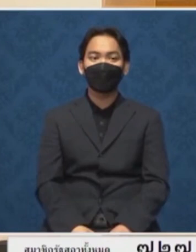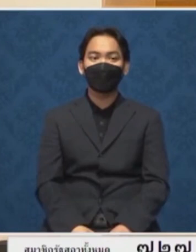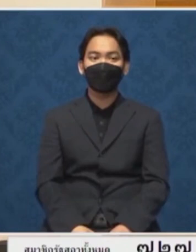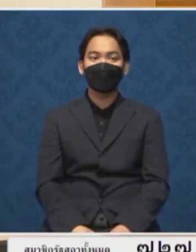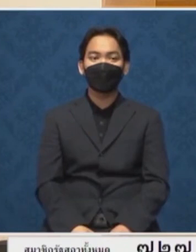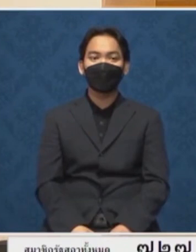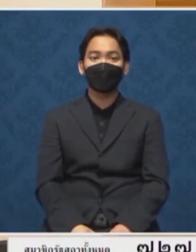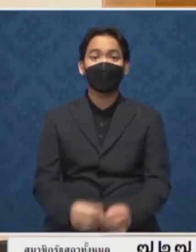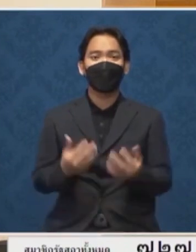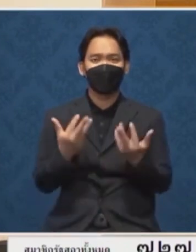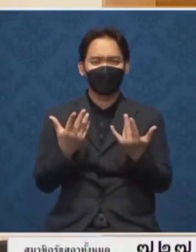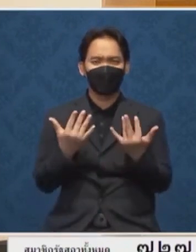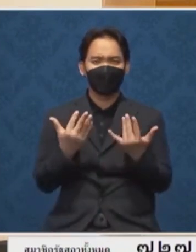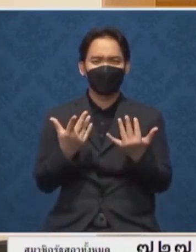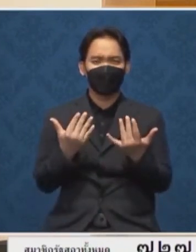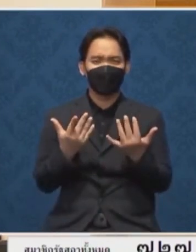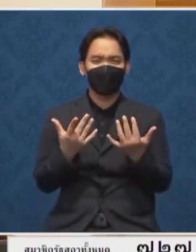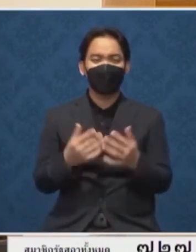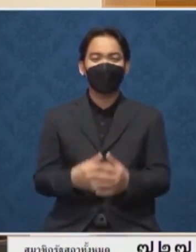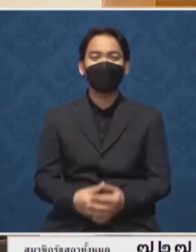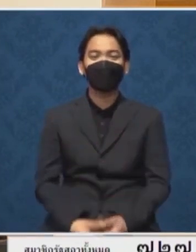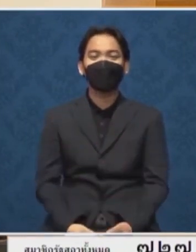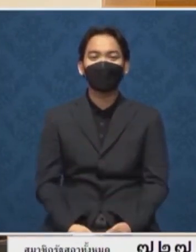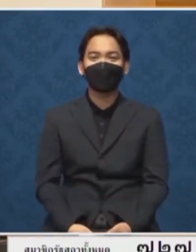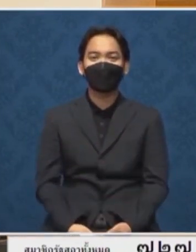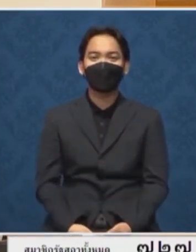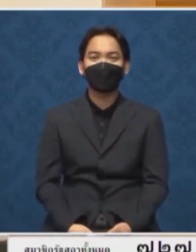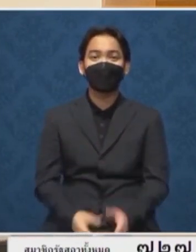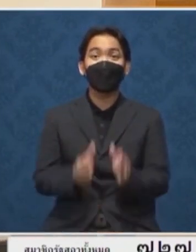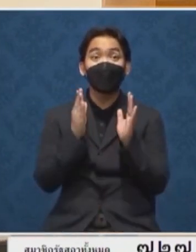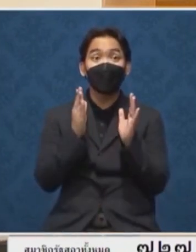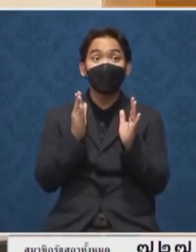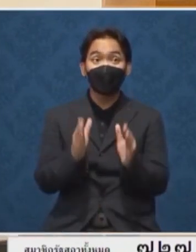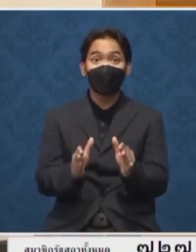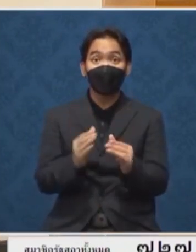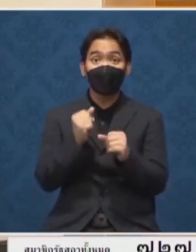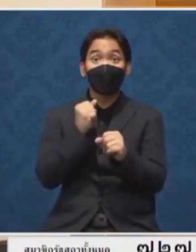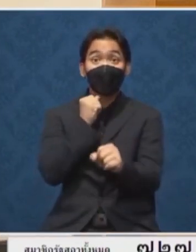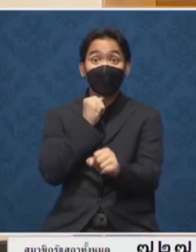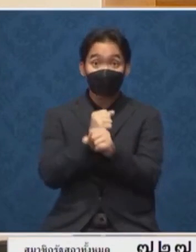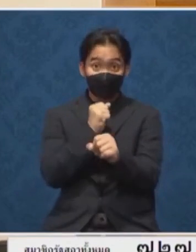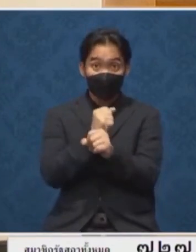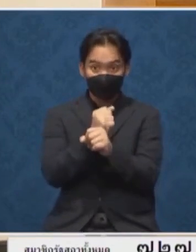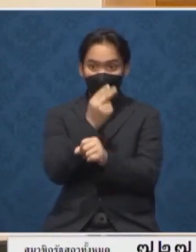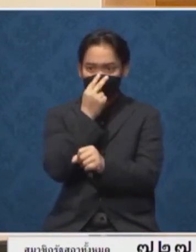รอสักนิดนะครับท่านเจ้าหน้าที่ช่วยดูด้วยครับ